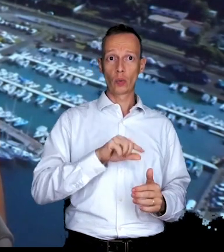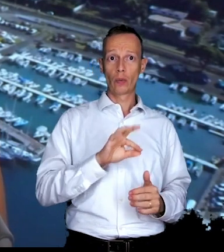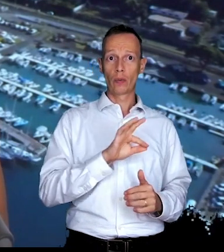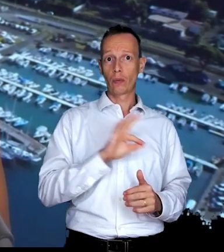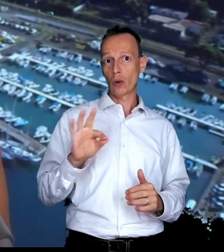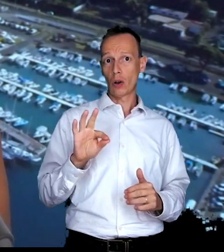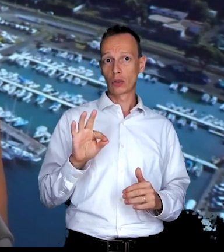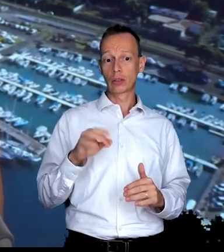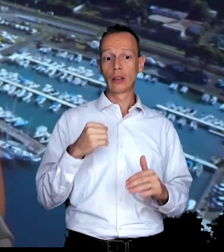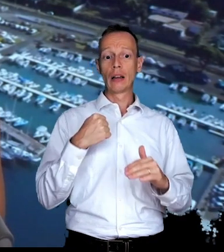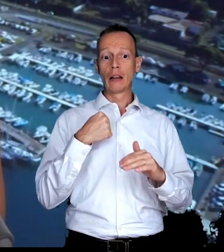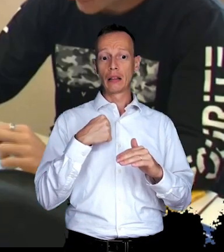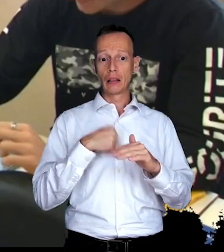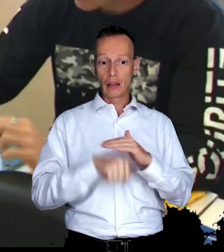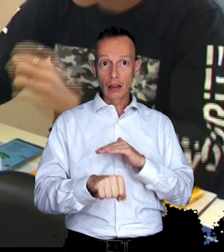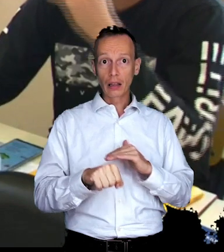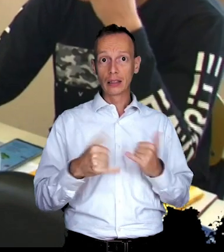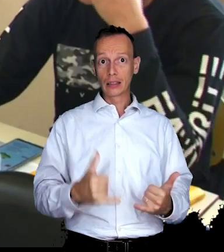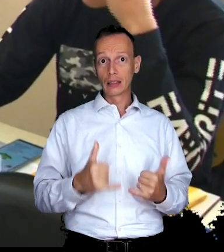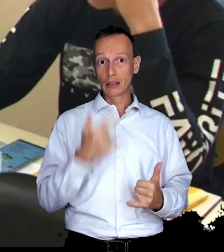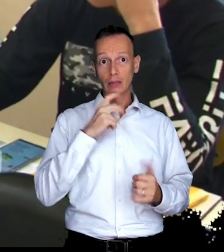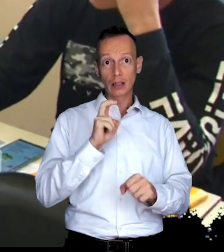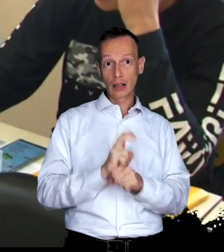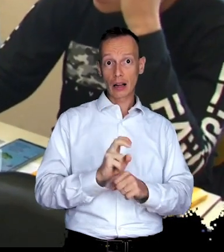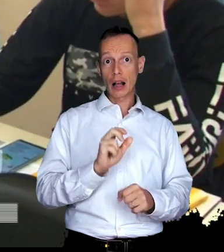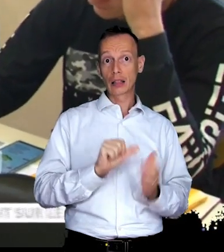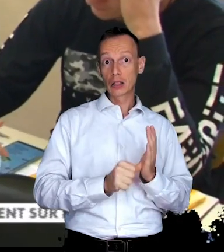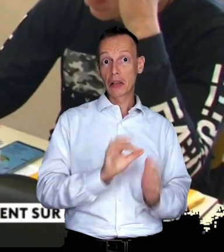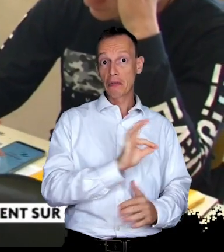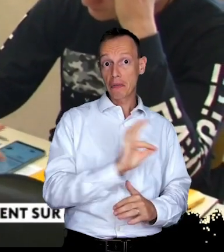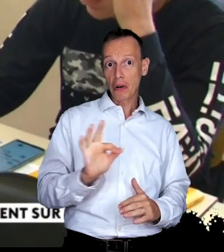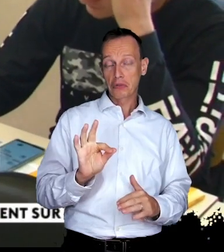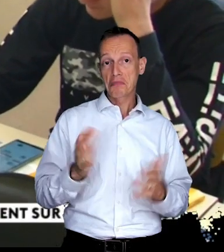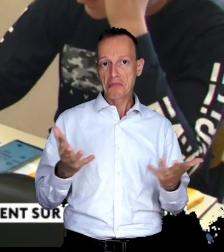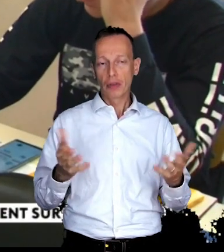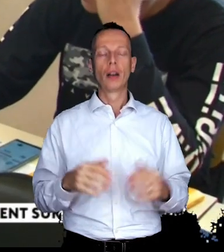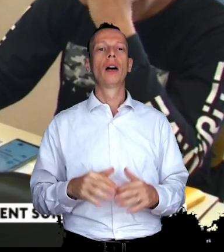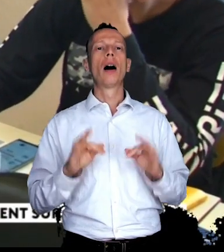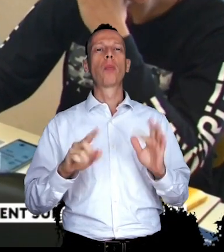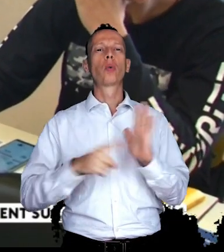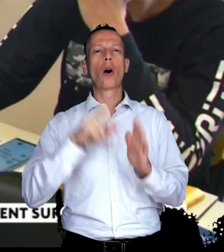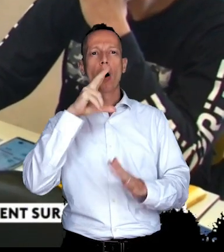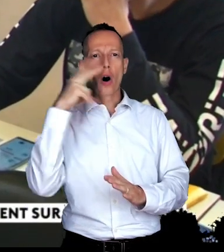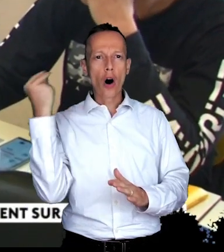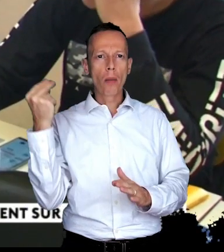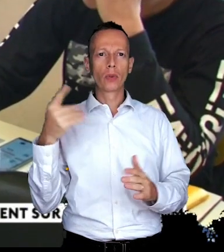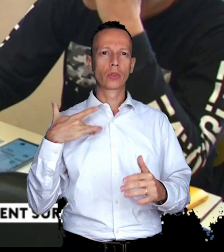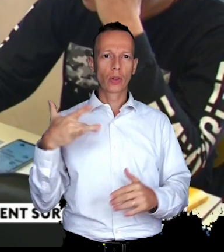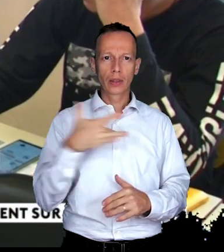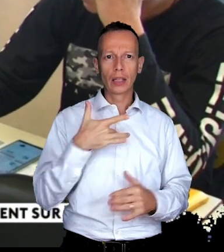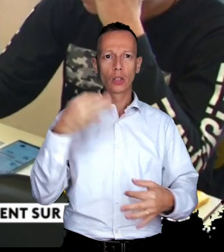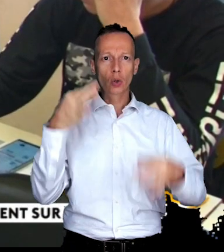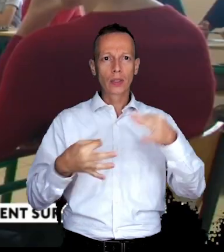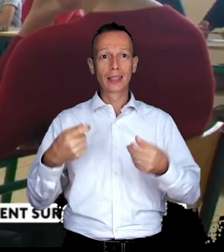et Laura Chintou. La double nationalité, comme nous on est en français, on est né ici et on a eu la nationalité française, on la